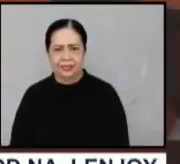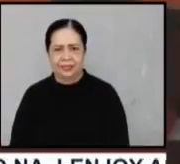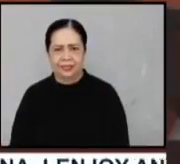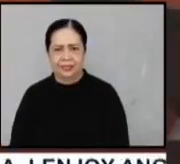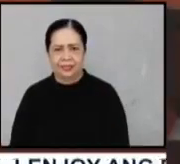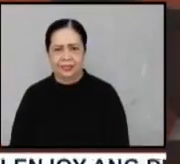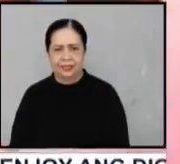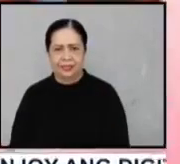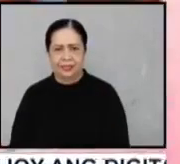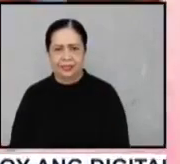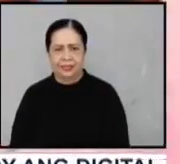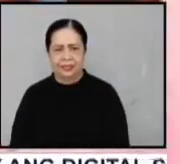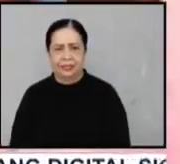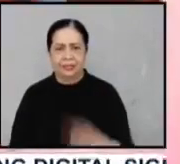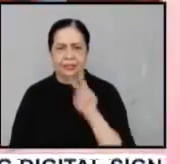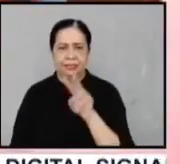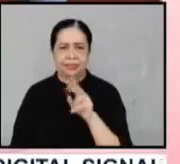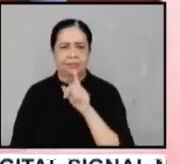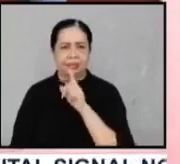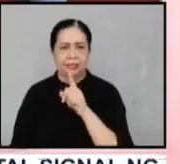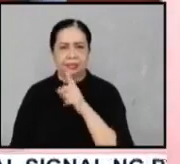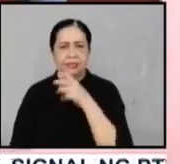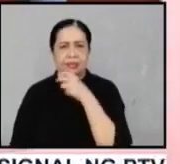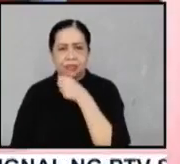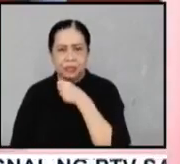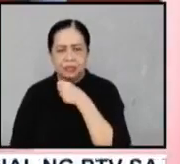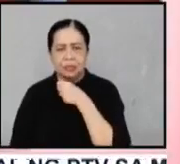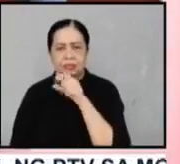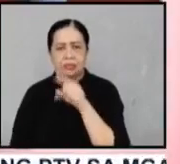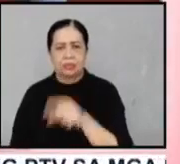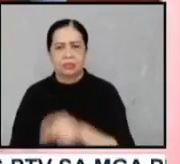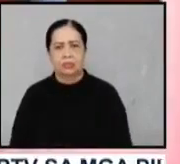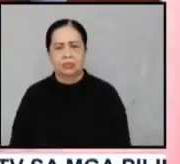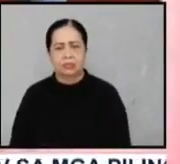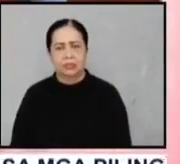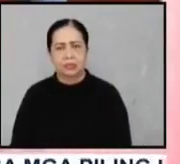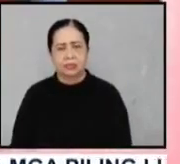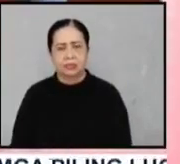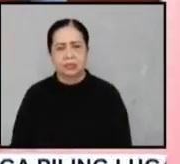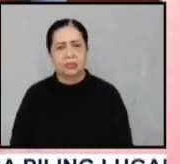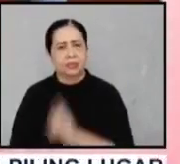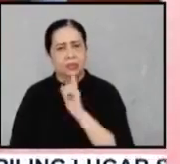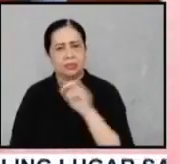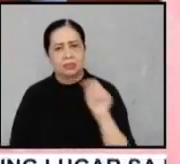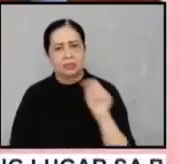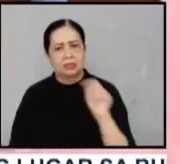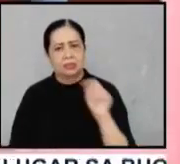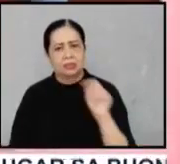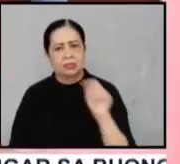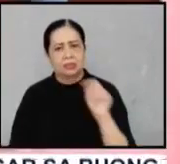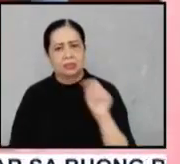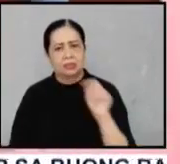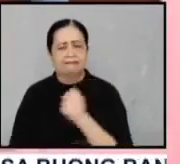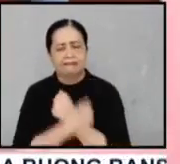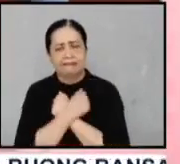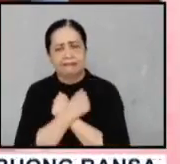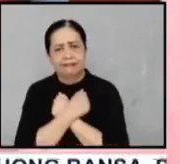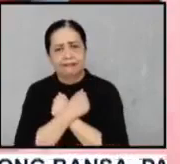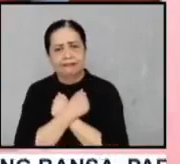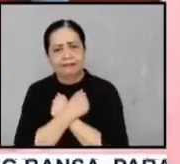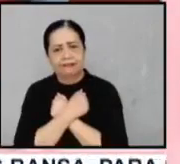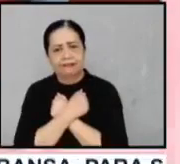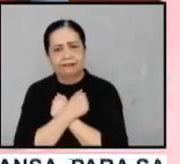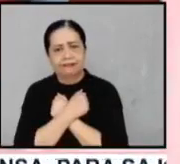nakita ko, unang-una, ang mga matatanda doon, talagang nangangailangan po sila ng pagmamahal.